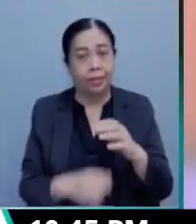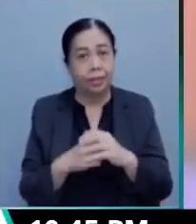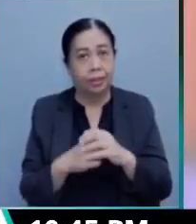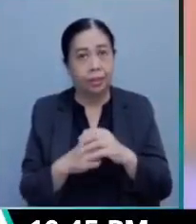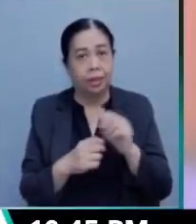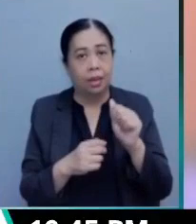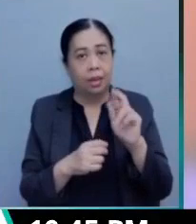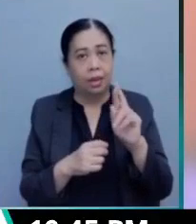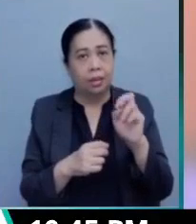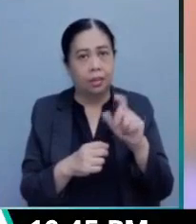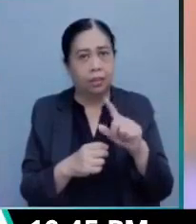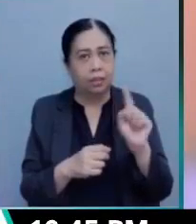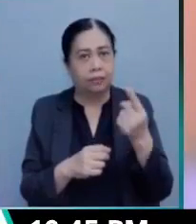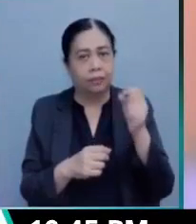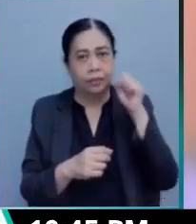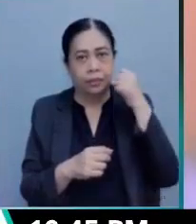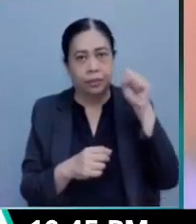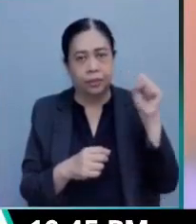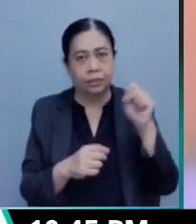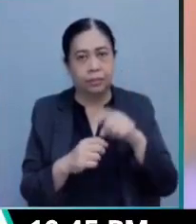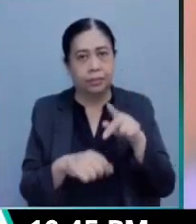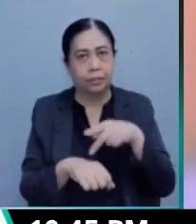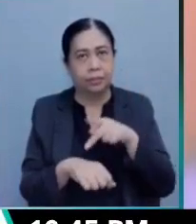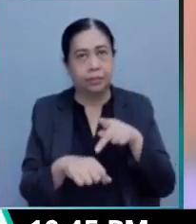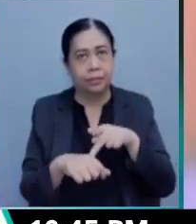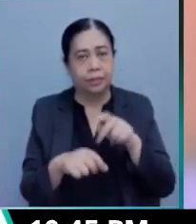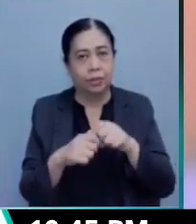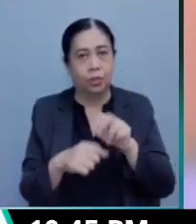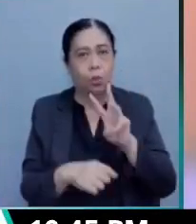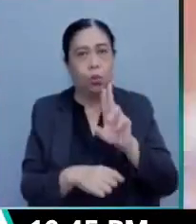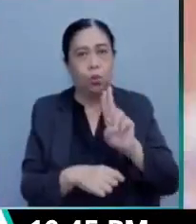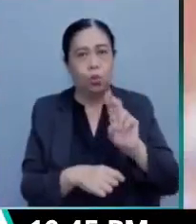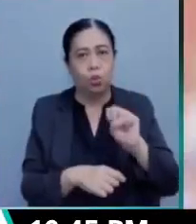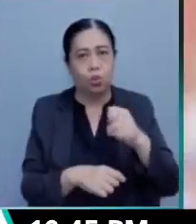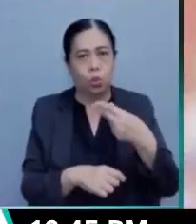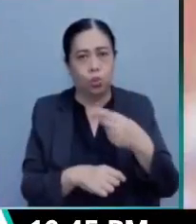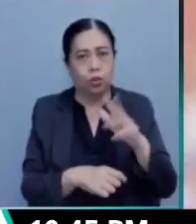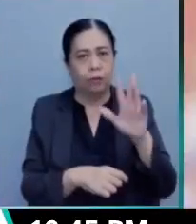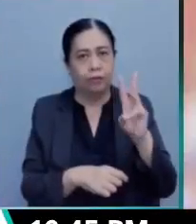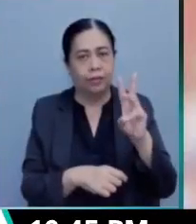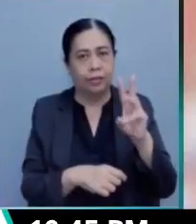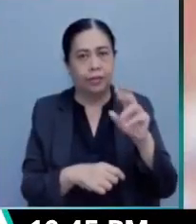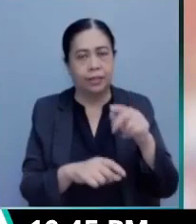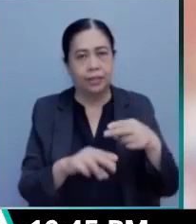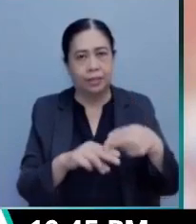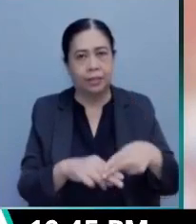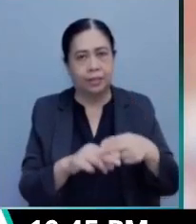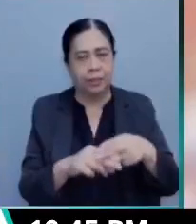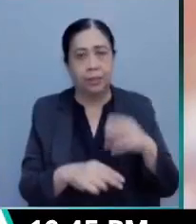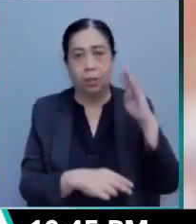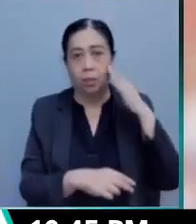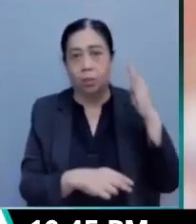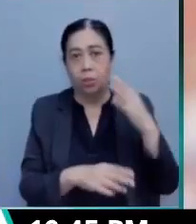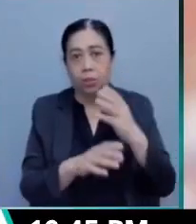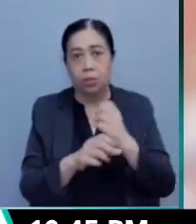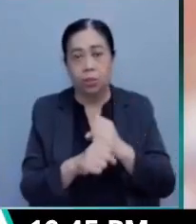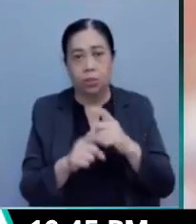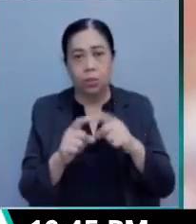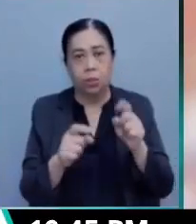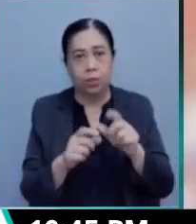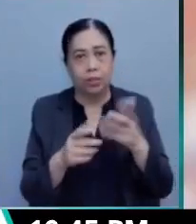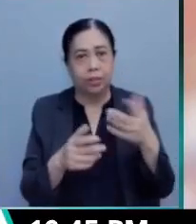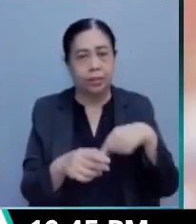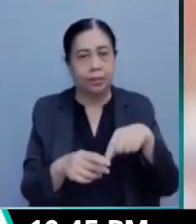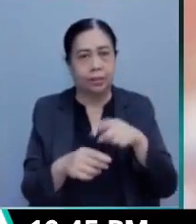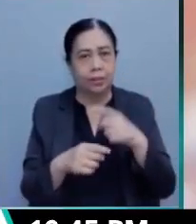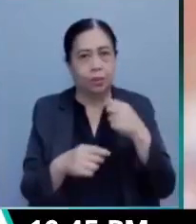unang silver medal ng Pilipinas sa Wushu Men's 56 kilogram. Bronze medals naman ang nakuha ng mga pambato natin sa Wushu na